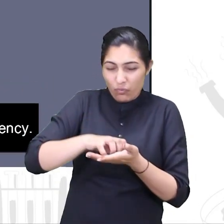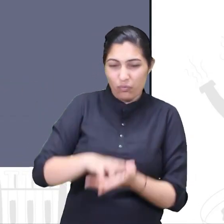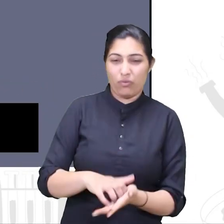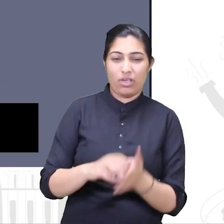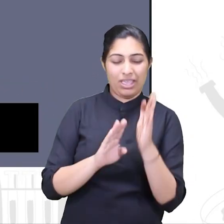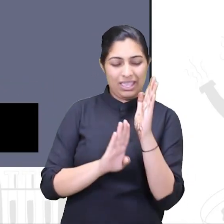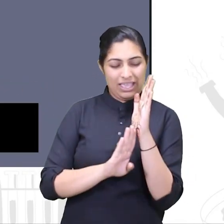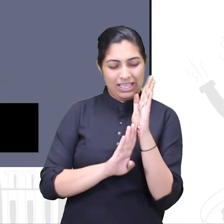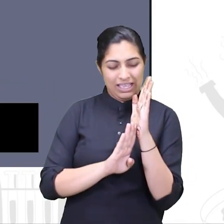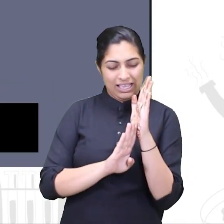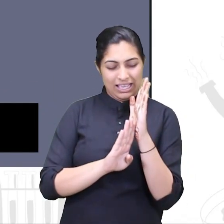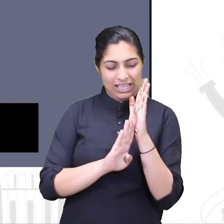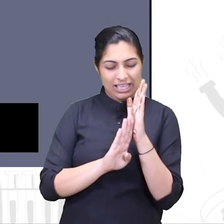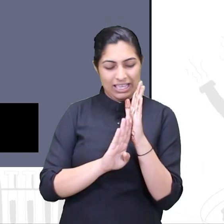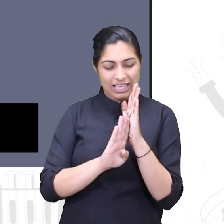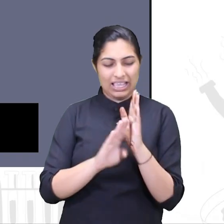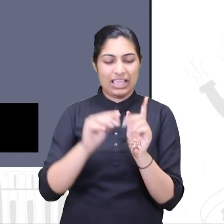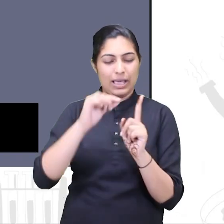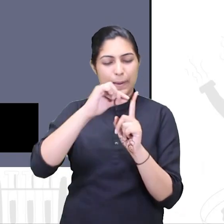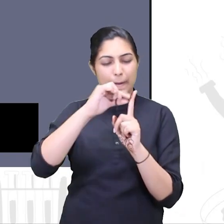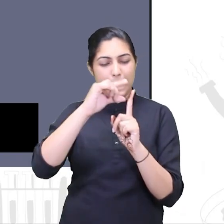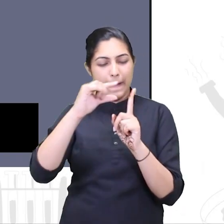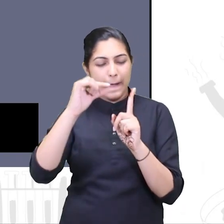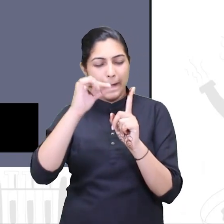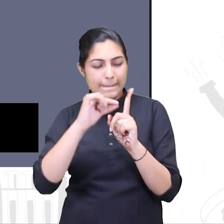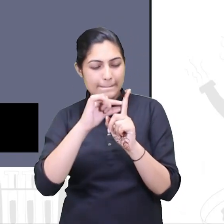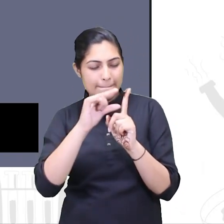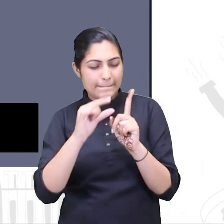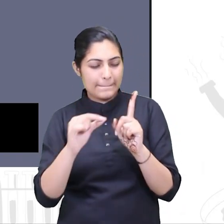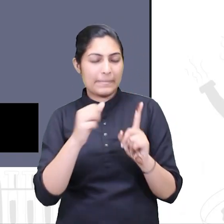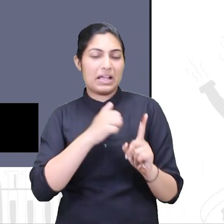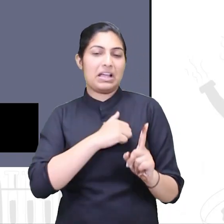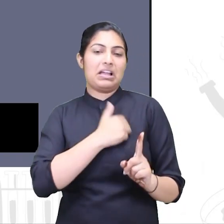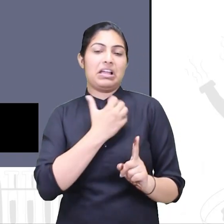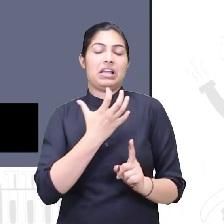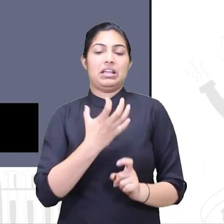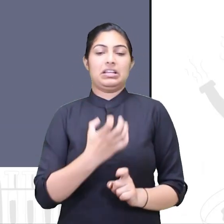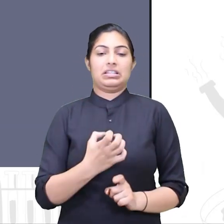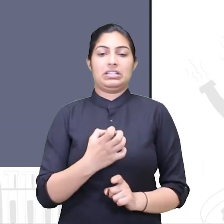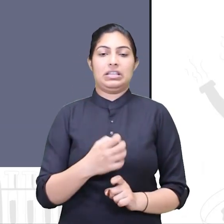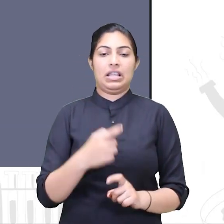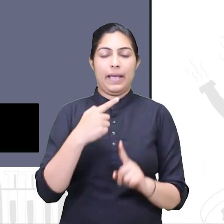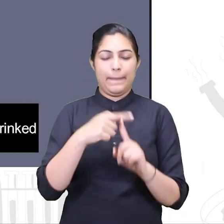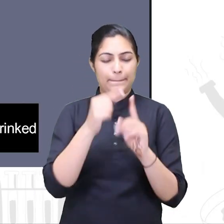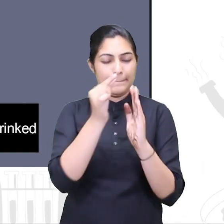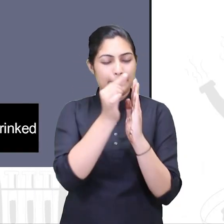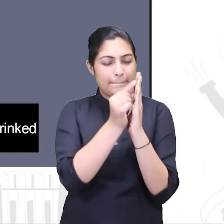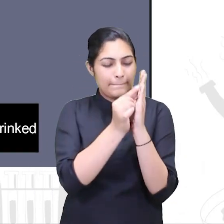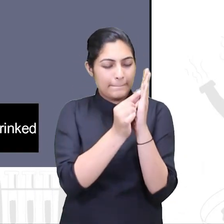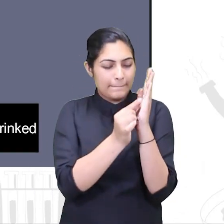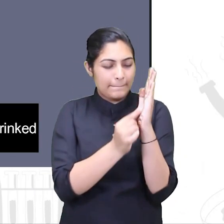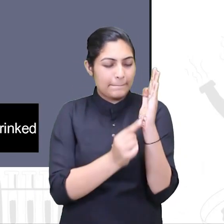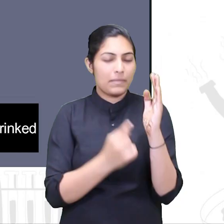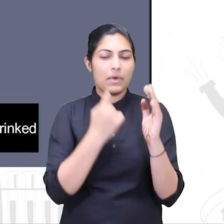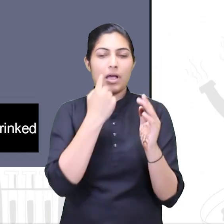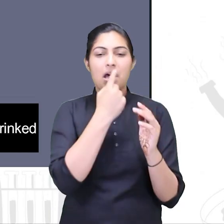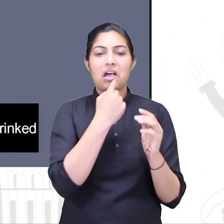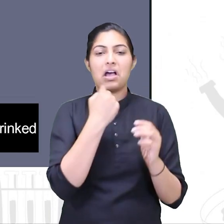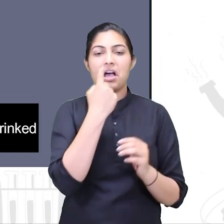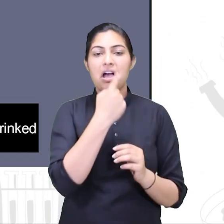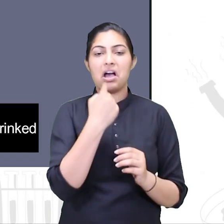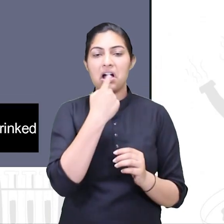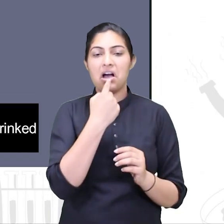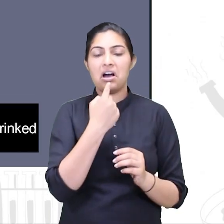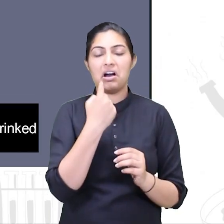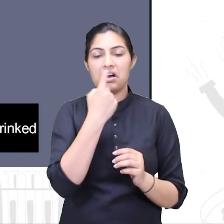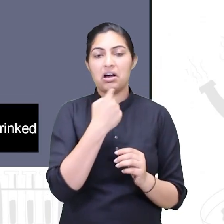है। इसमें पुराने पत्ते गहरे हरे रंग के होते हैं, कुछ गिर गए हैं। कभी-कभी नसें बैंगनी हो जाती